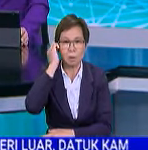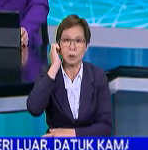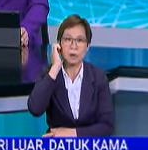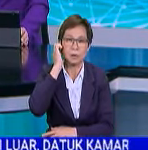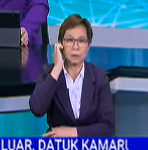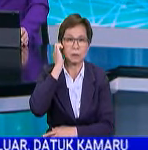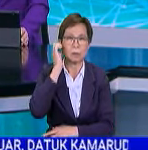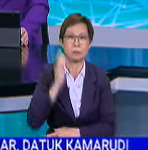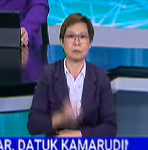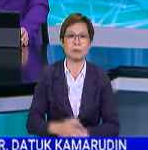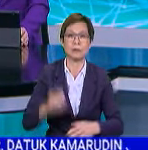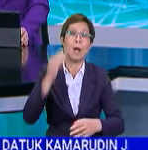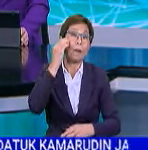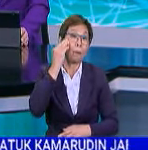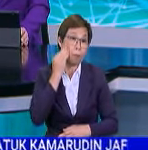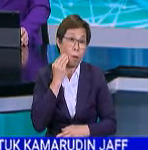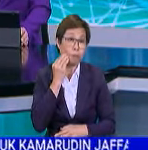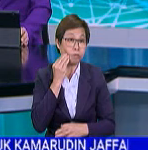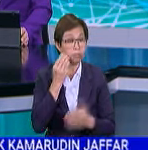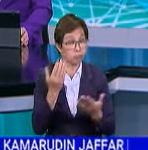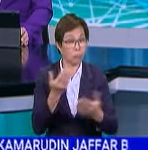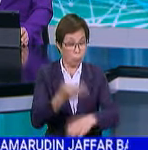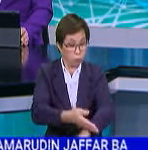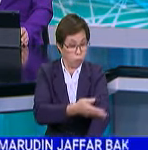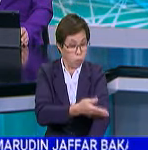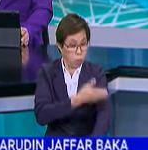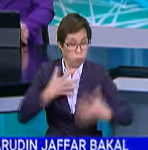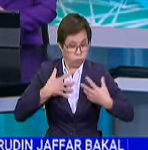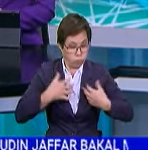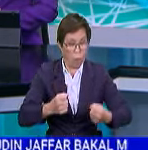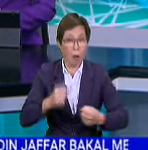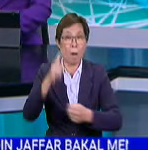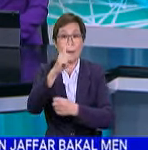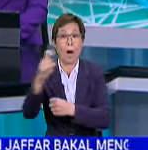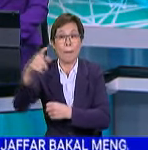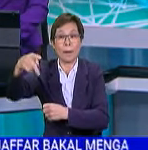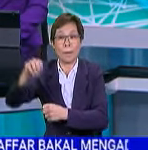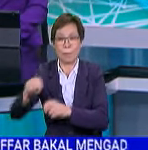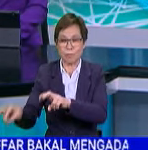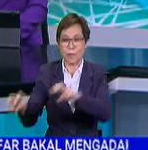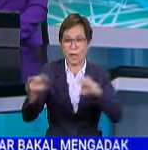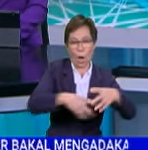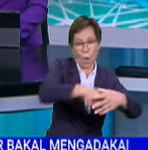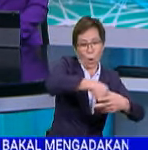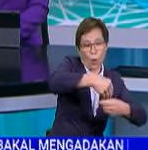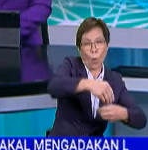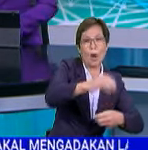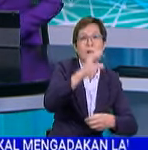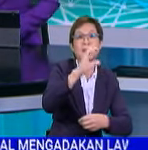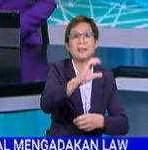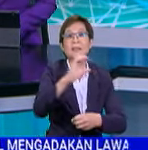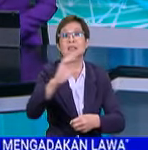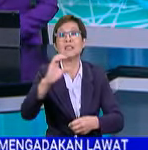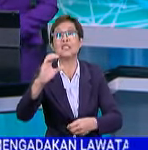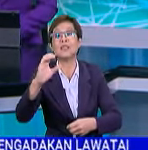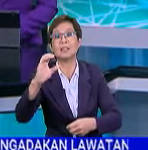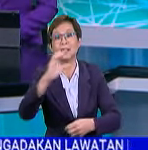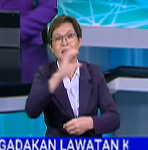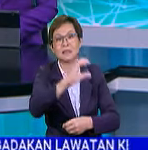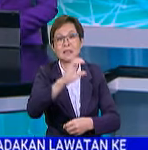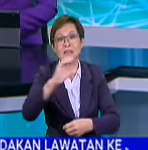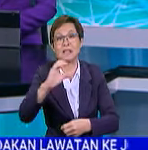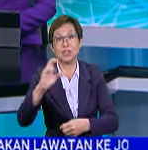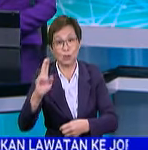Keadaan Tun Dr. Mahathir Mohamad dilaporkan semakin pulih. Bekas Perdana Menteri itu dipindah keluar dari unit rawatan koronari ke